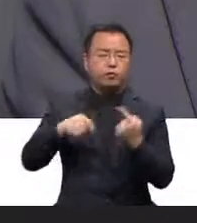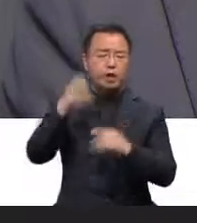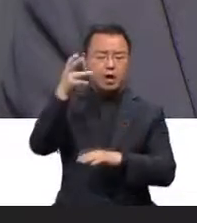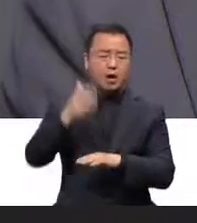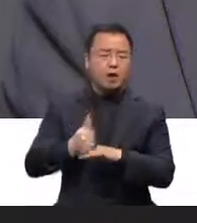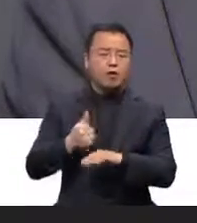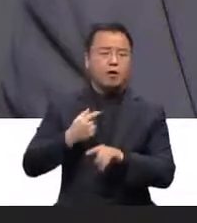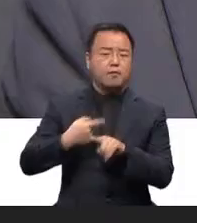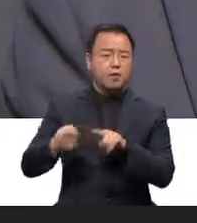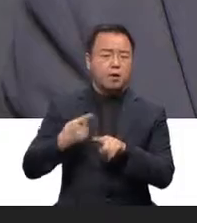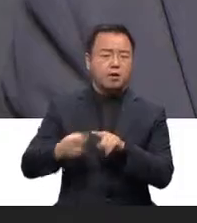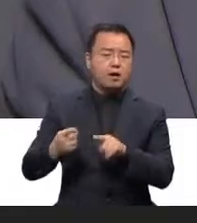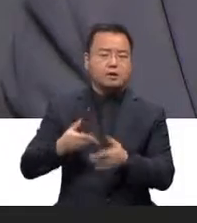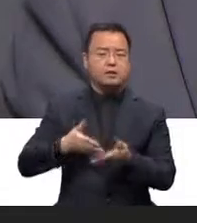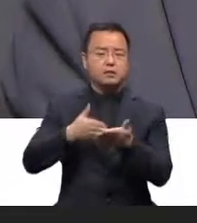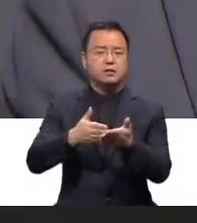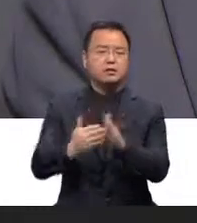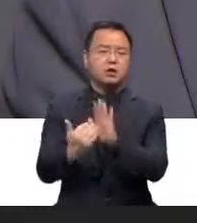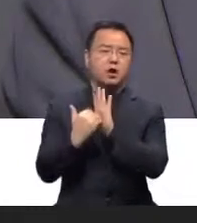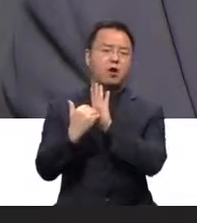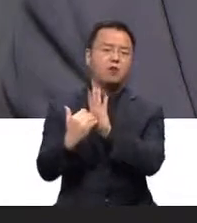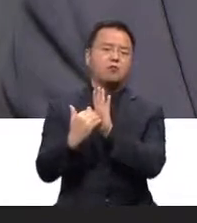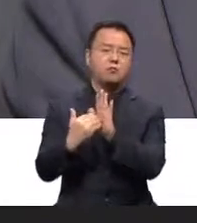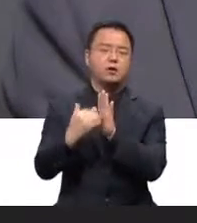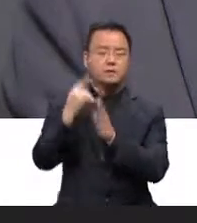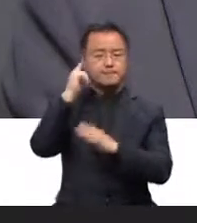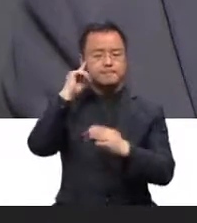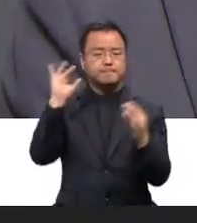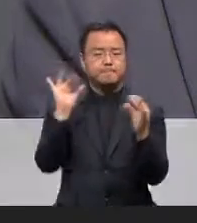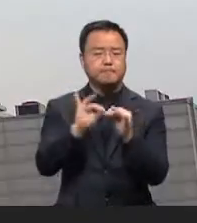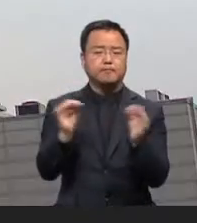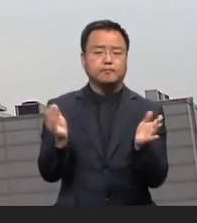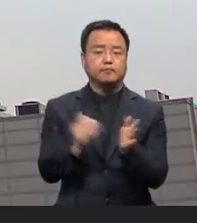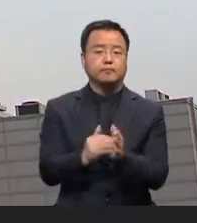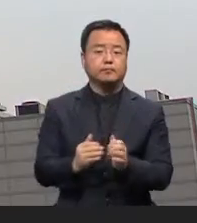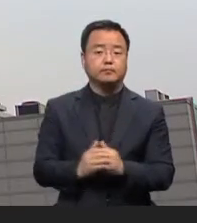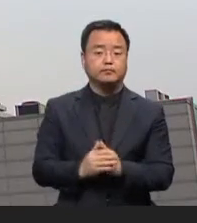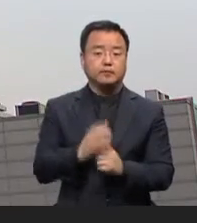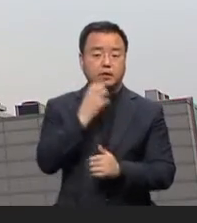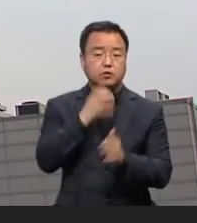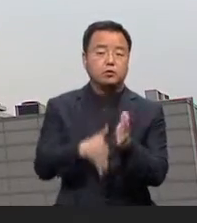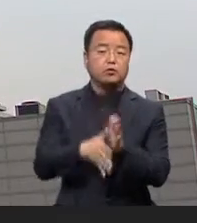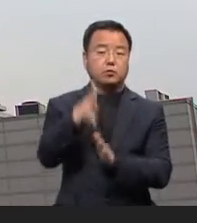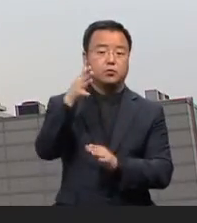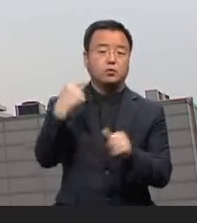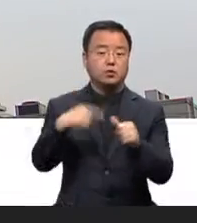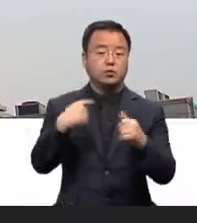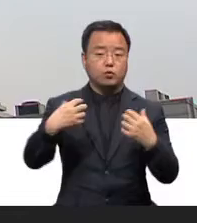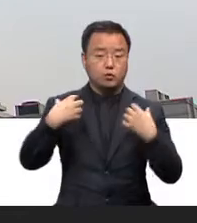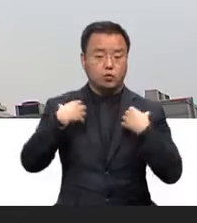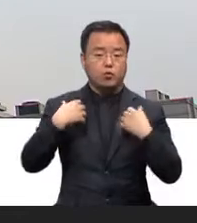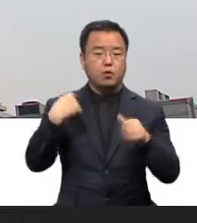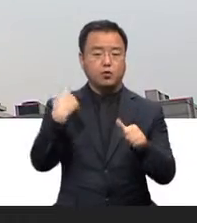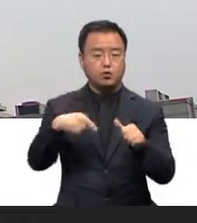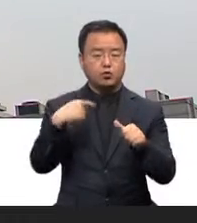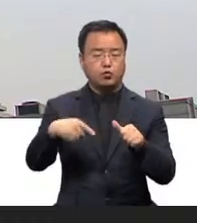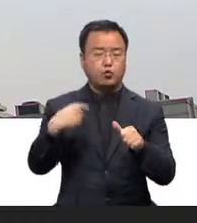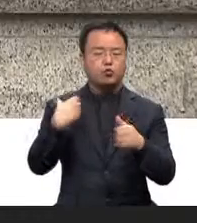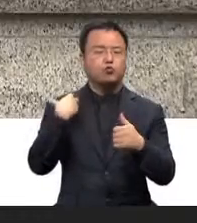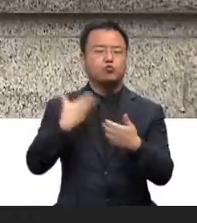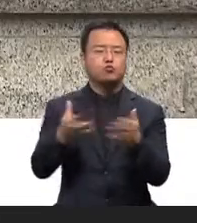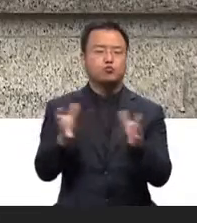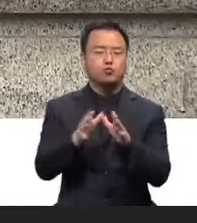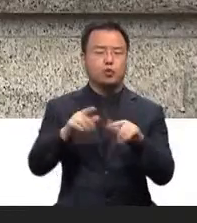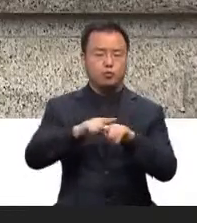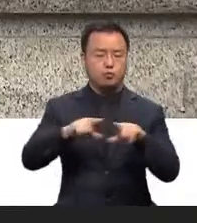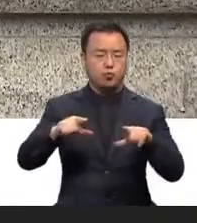롤 포부 하기로 의견을 모았습니다 서울시교육청은 교육부 표준 안에 지표를 그대로 따랐다 며